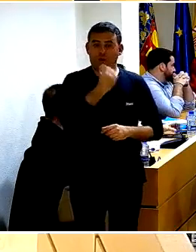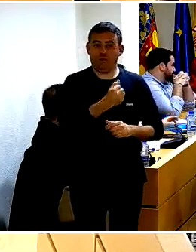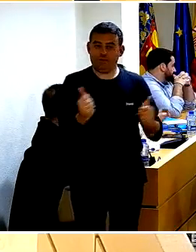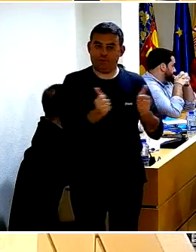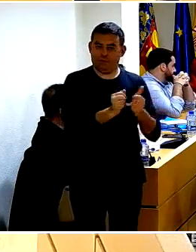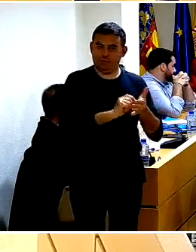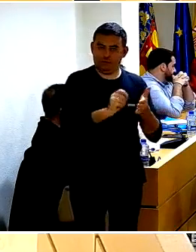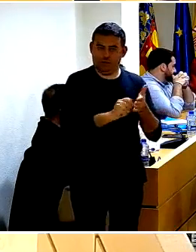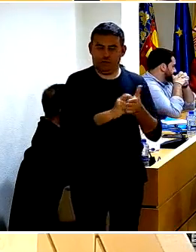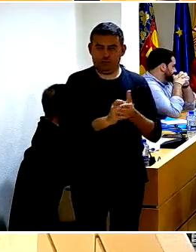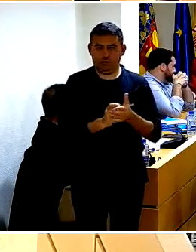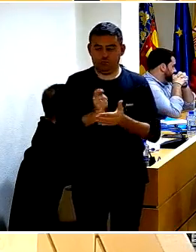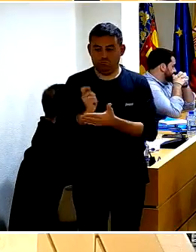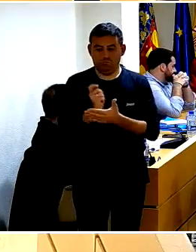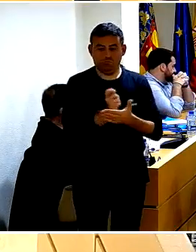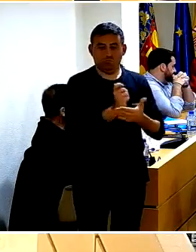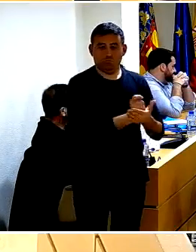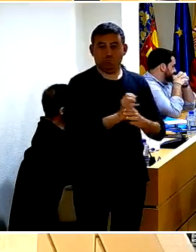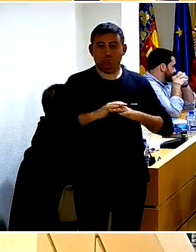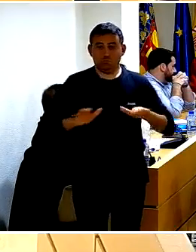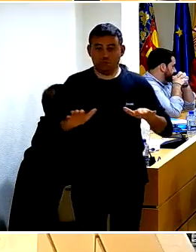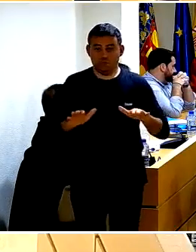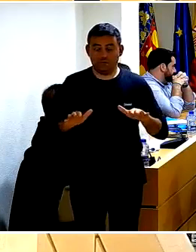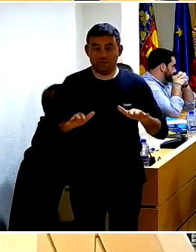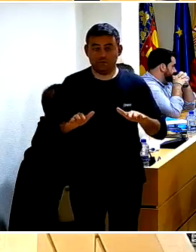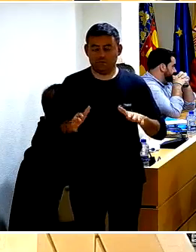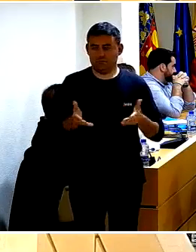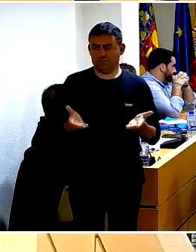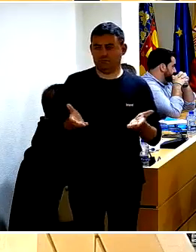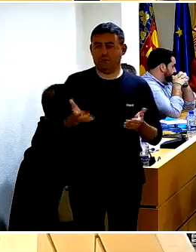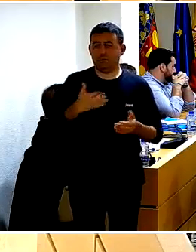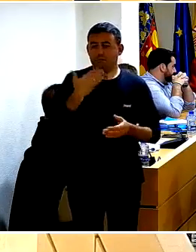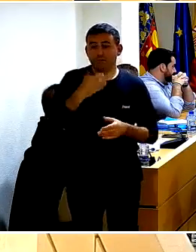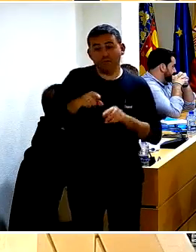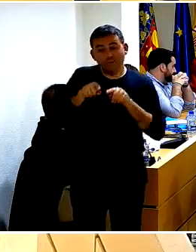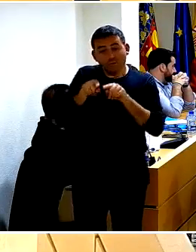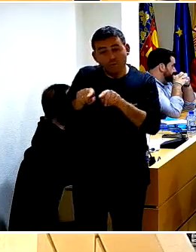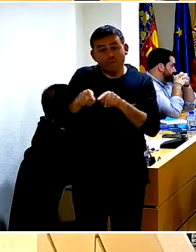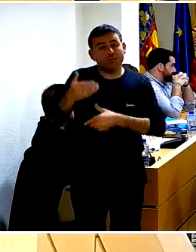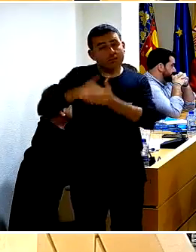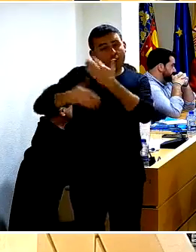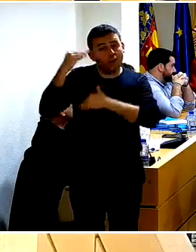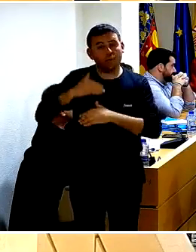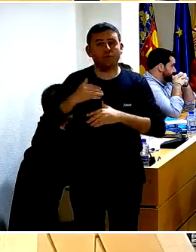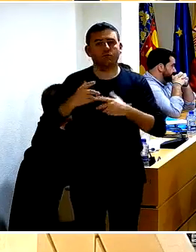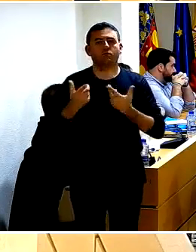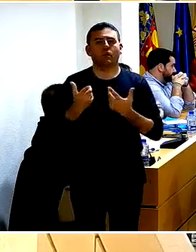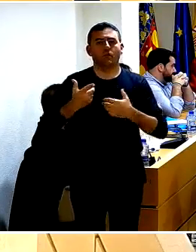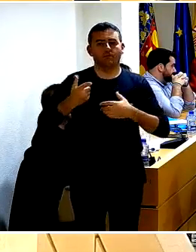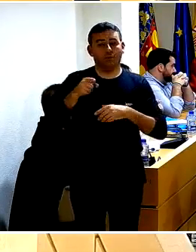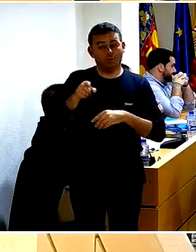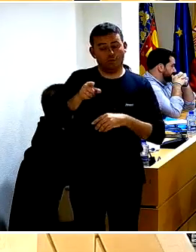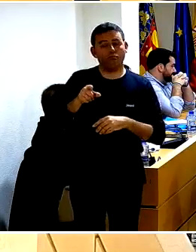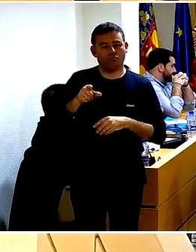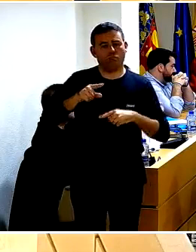quan vostè, el seu equip de govern, quan governava, dedicava únicament en una persona de recursos humans 60.000 euros